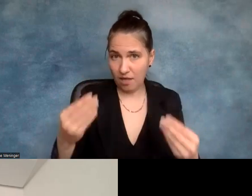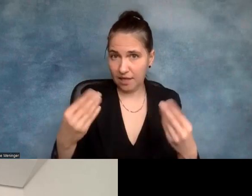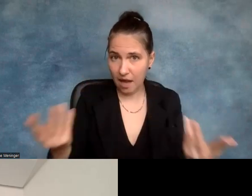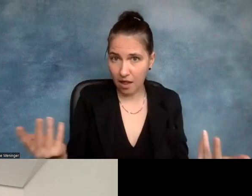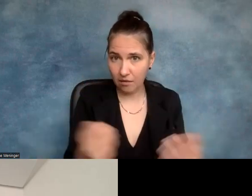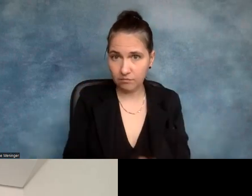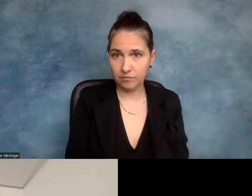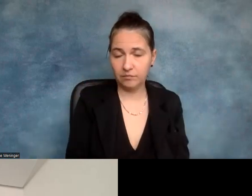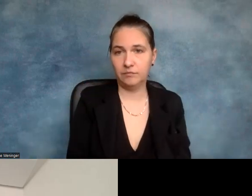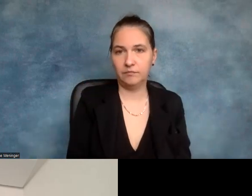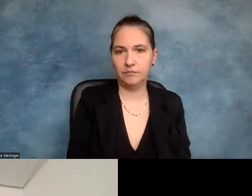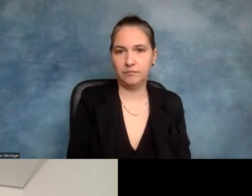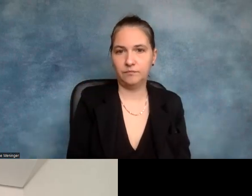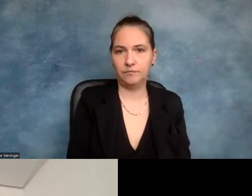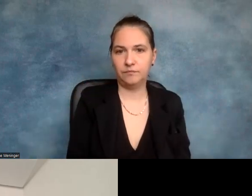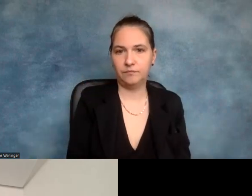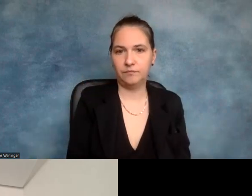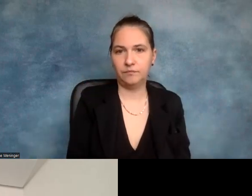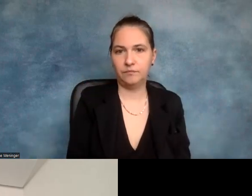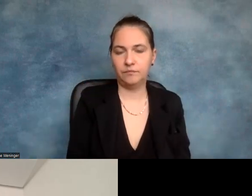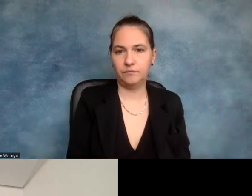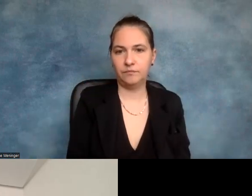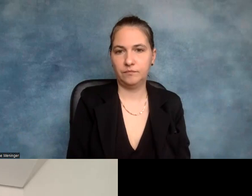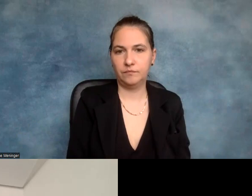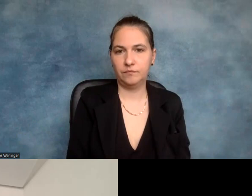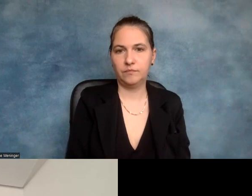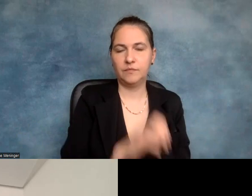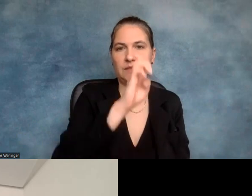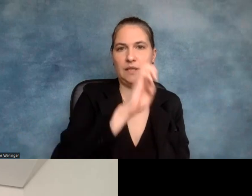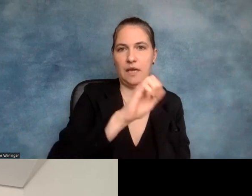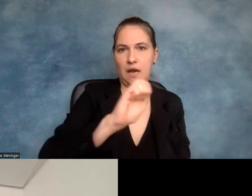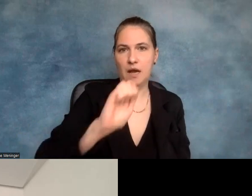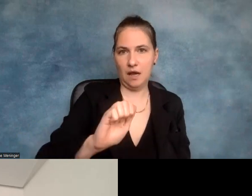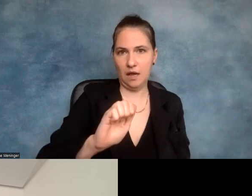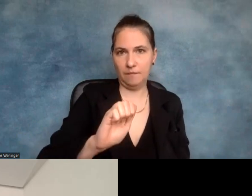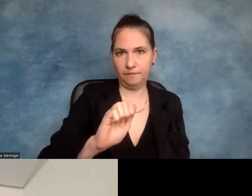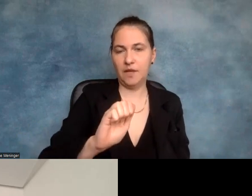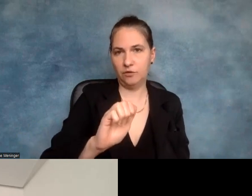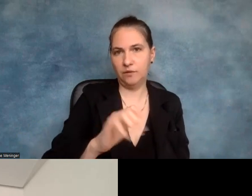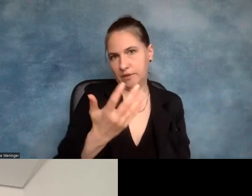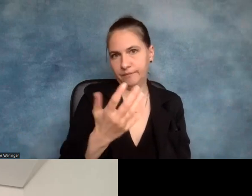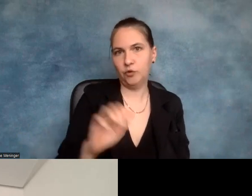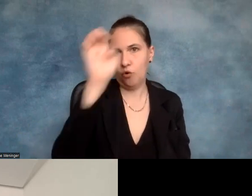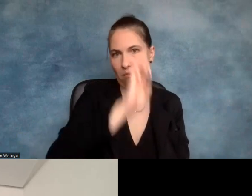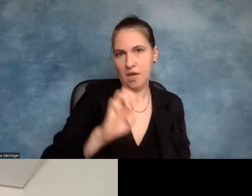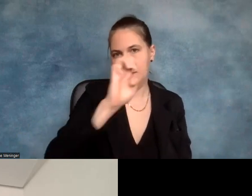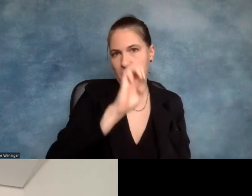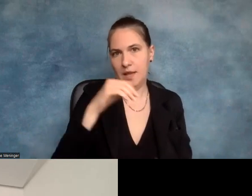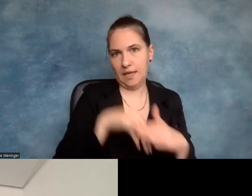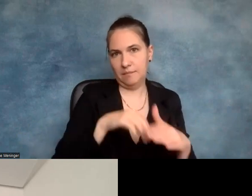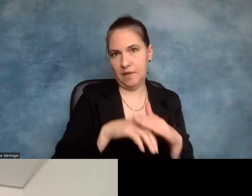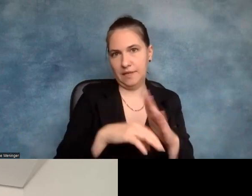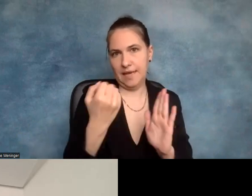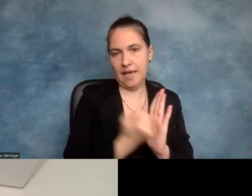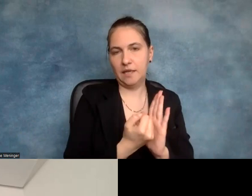PDFs? Also, die EAA, European Accessibility Act,